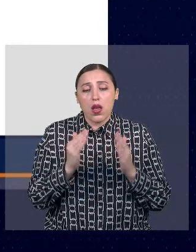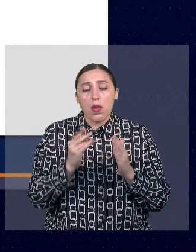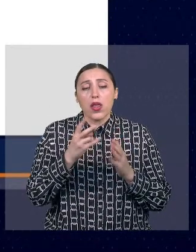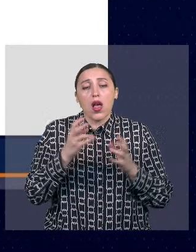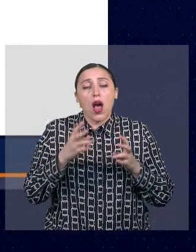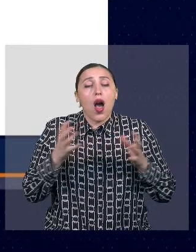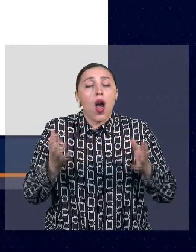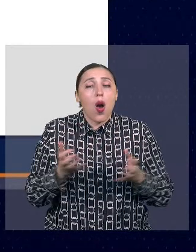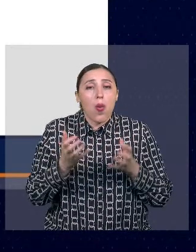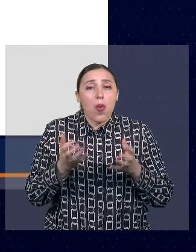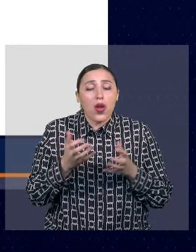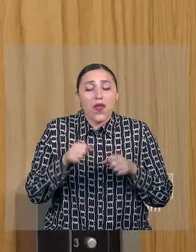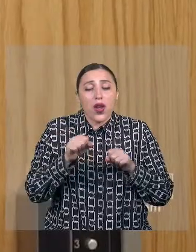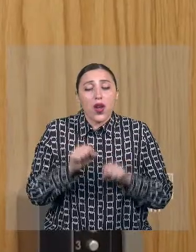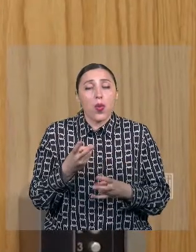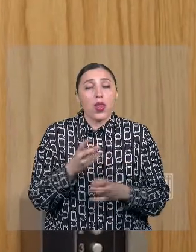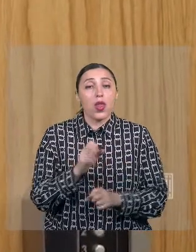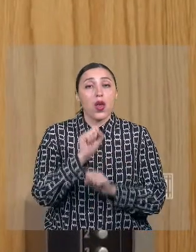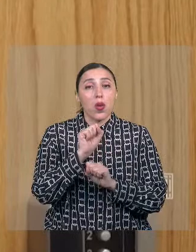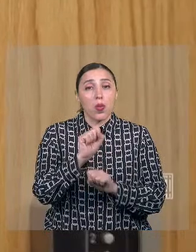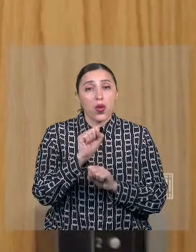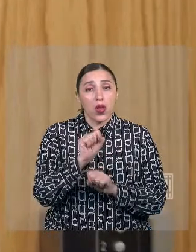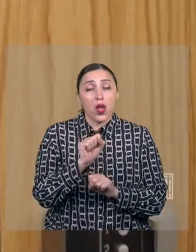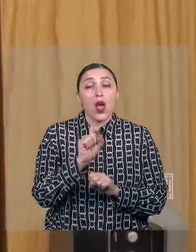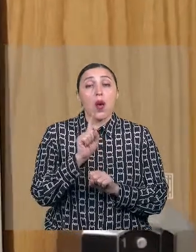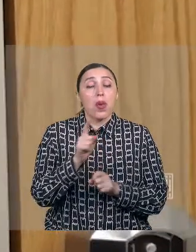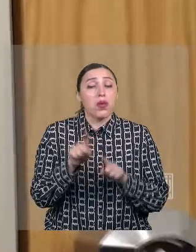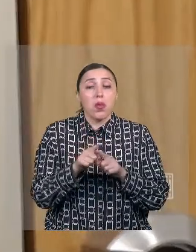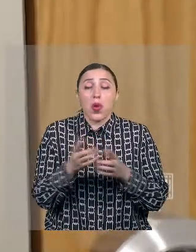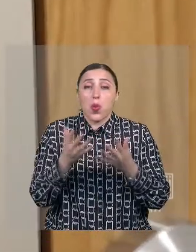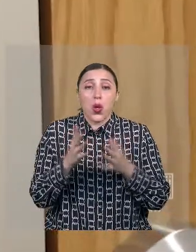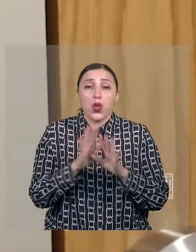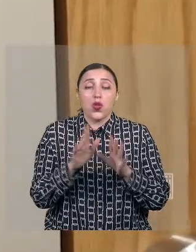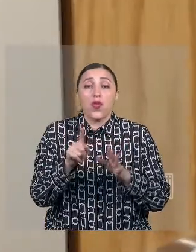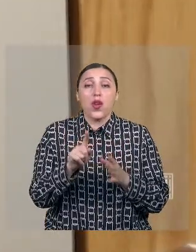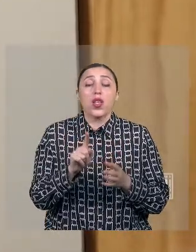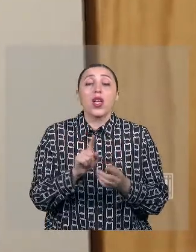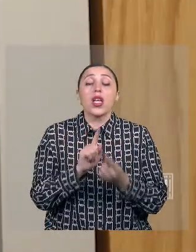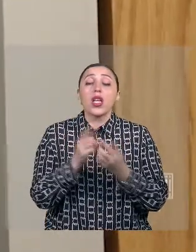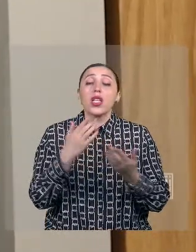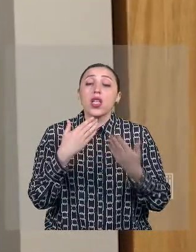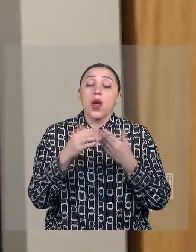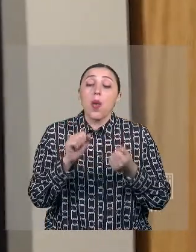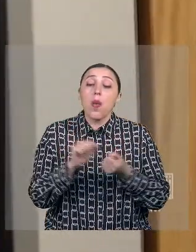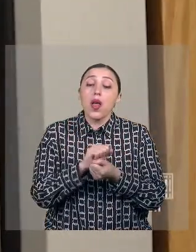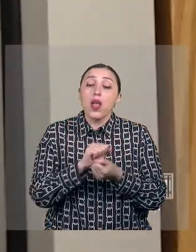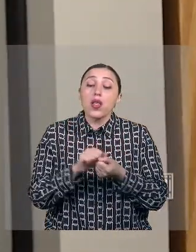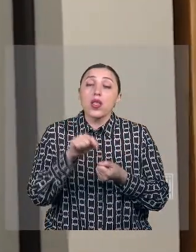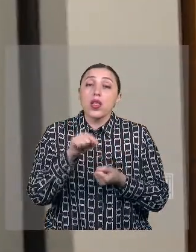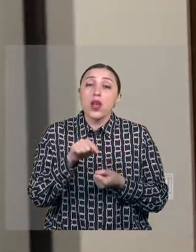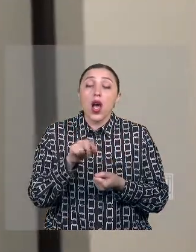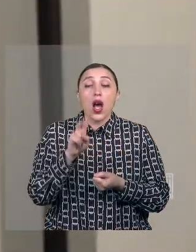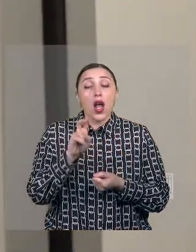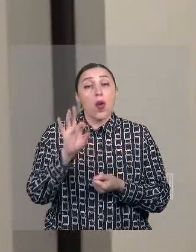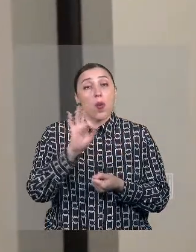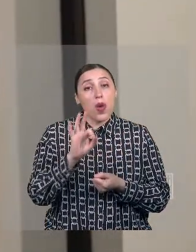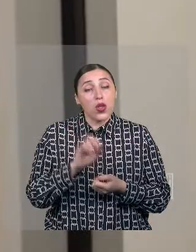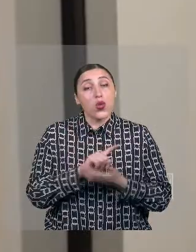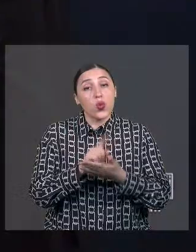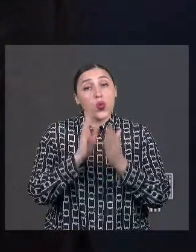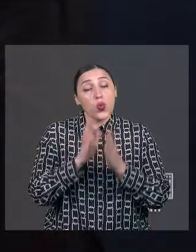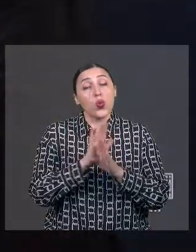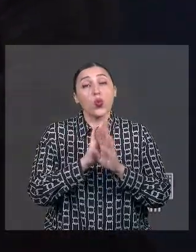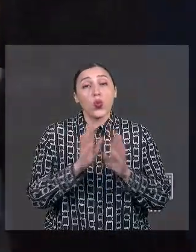նրանց իրավունքները պաշտպանված լինեն։ Այնուհանդերձ հստակ չէ, բանակցվող փաստաթղթի նախագծում Լեռնային Ղարաբաղին անդրադարձ կլինի, թե